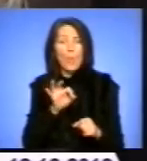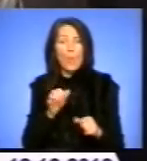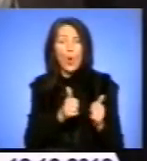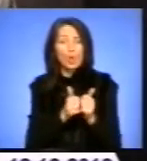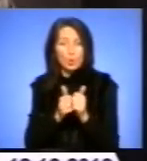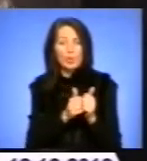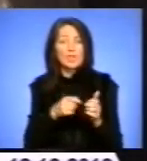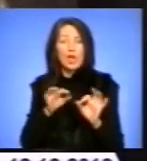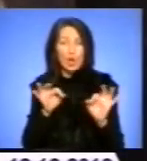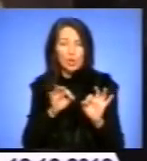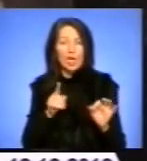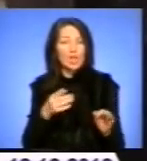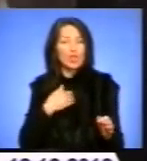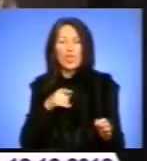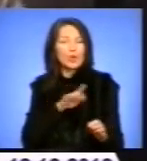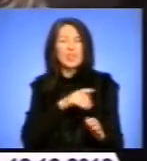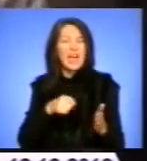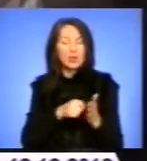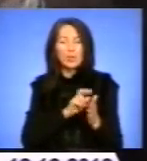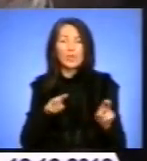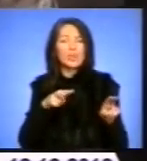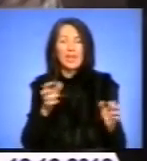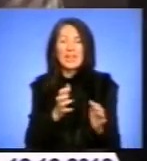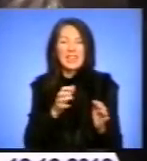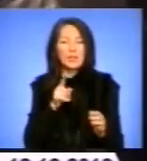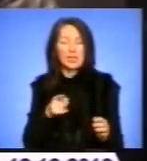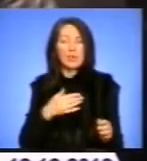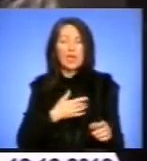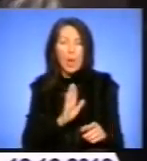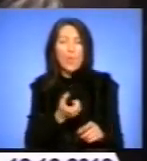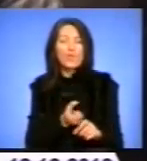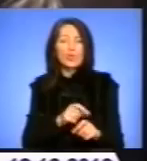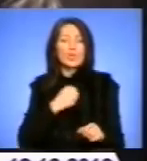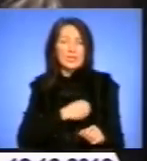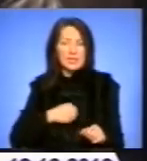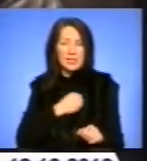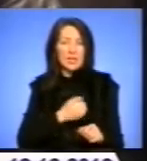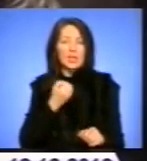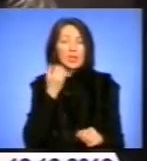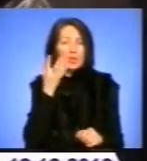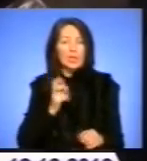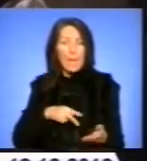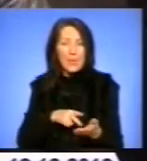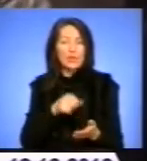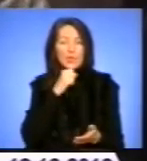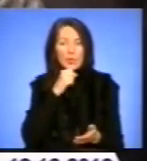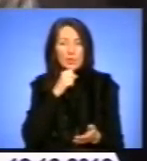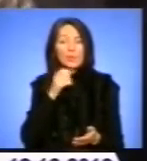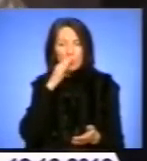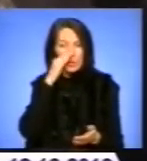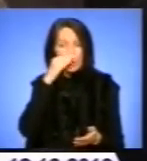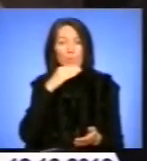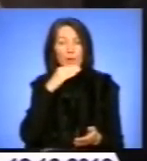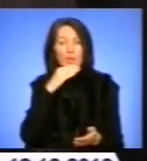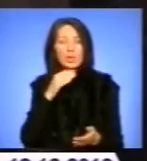не годую, не дивлюся за ним. І дуже злий я був. Я підбіг до нього, він до мене щось почав цей,